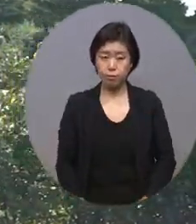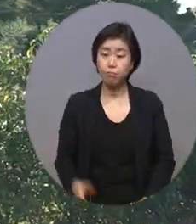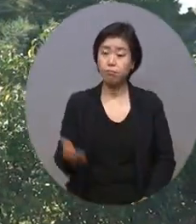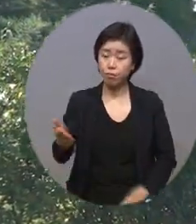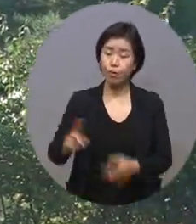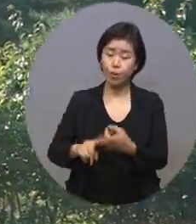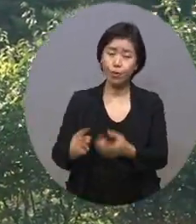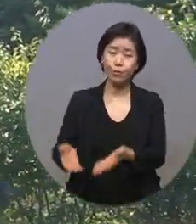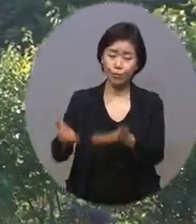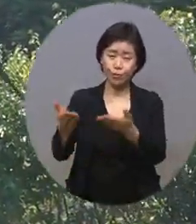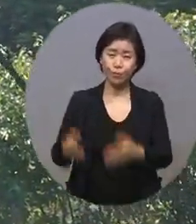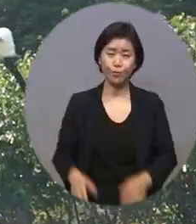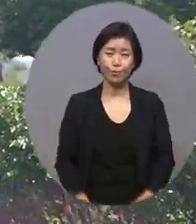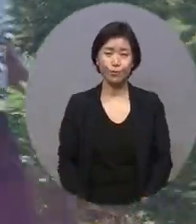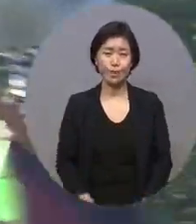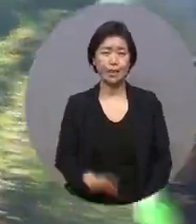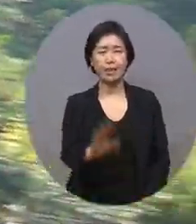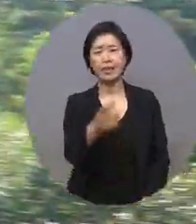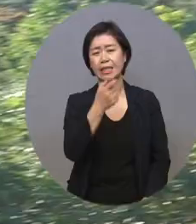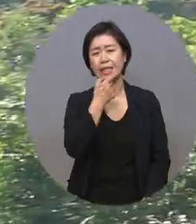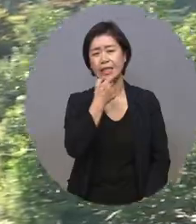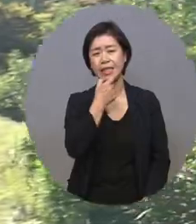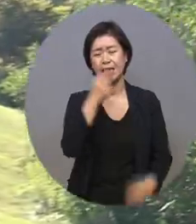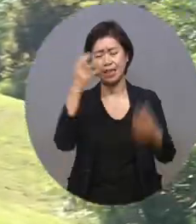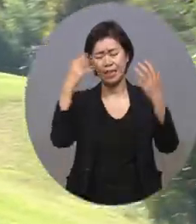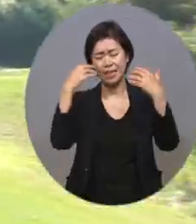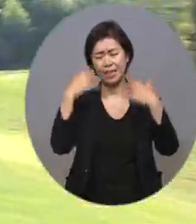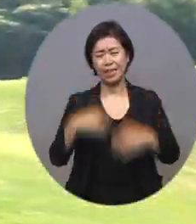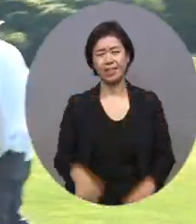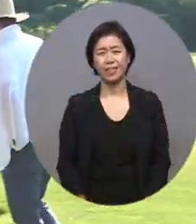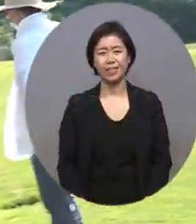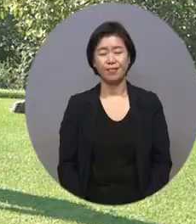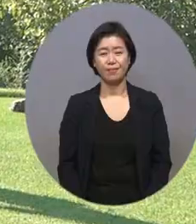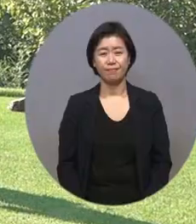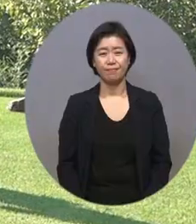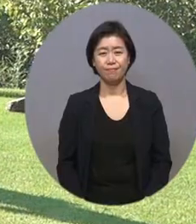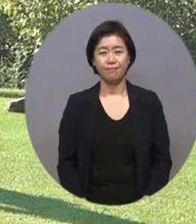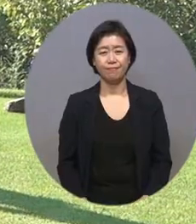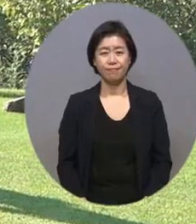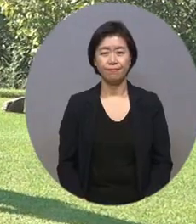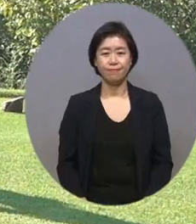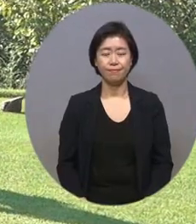그래요? 싫어. 난 안 할래. 토끼띠 힘들어.